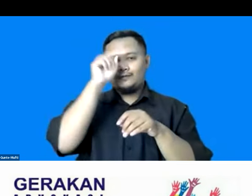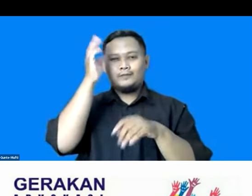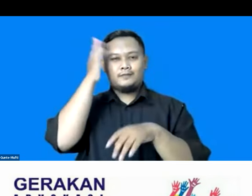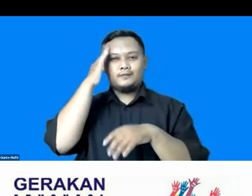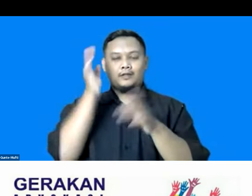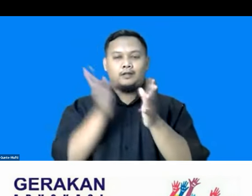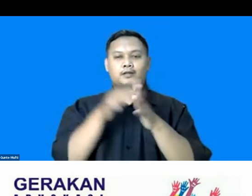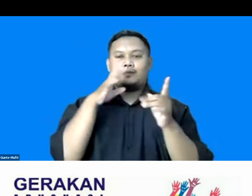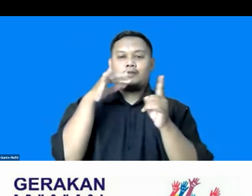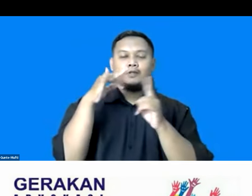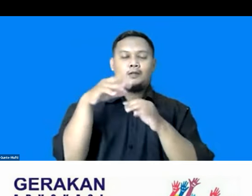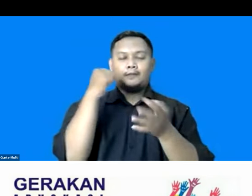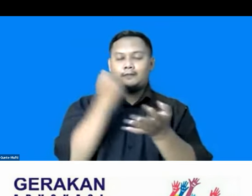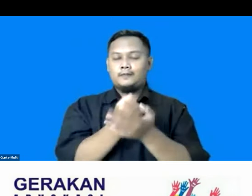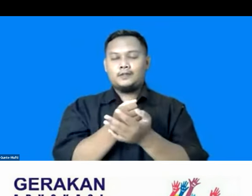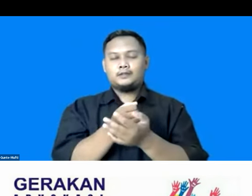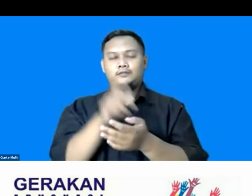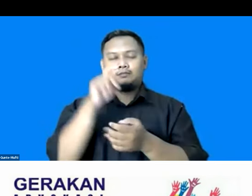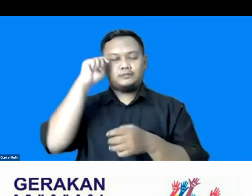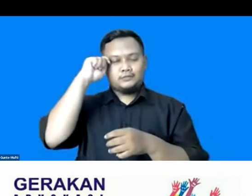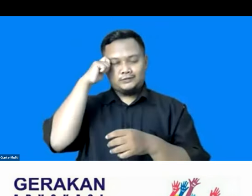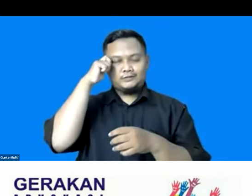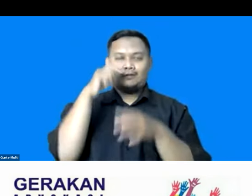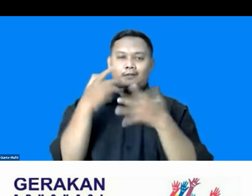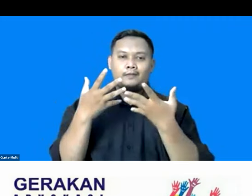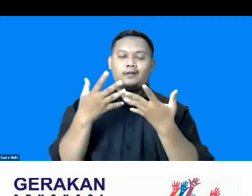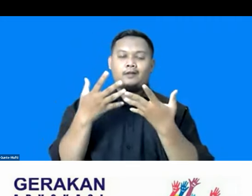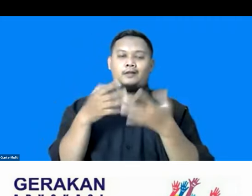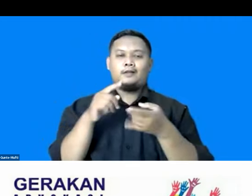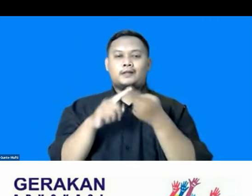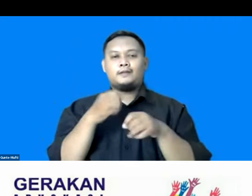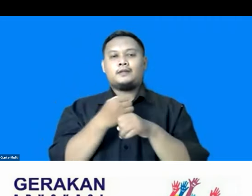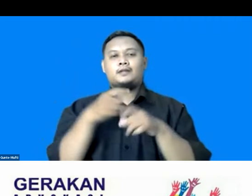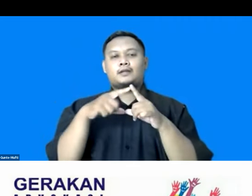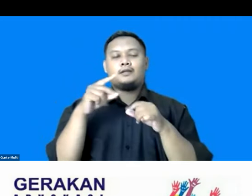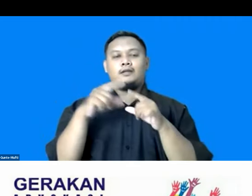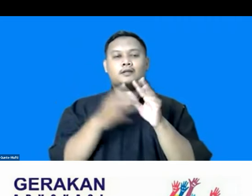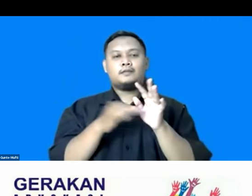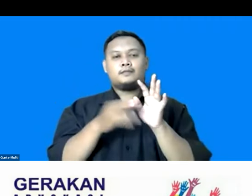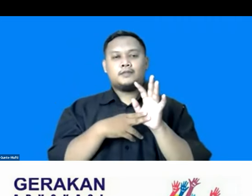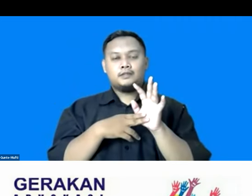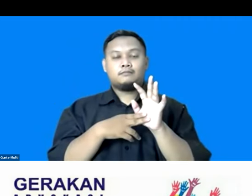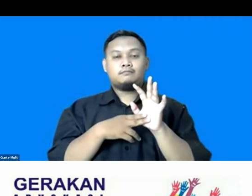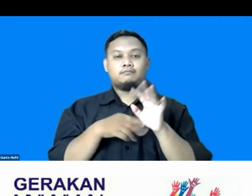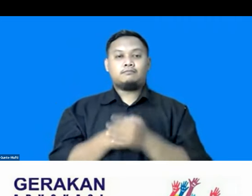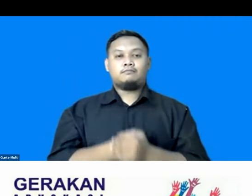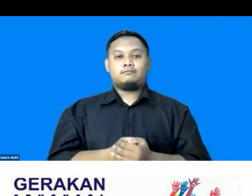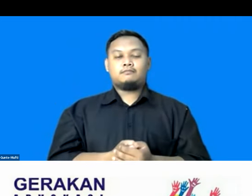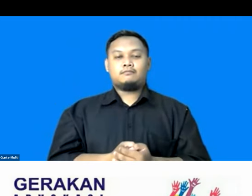publik, tentunya tidak mudah. Apa tantangan terberat yang Bu Berti dan teman-teman Baramin